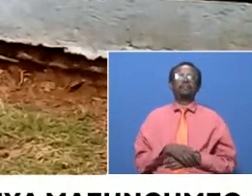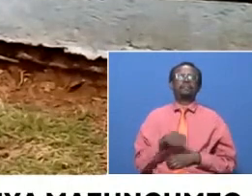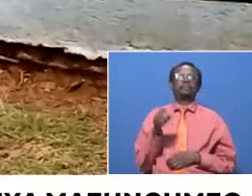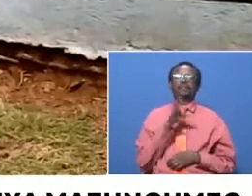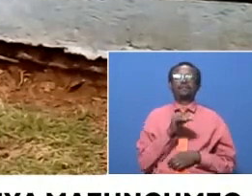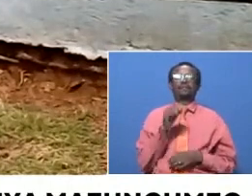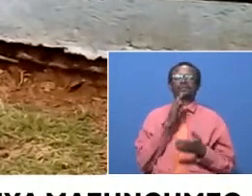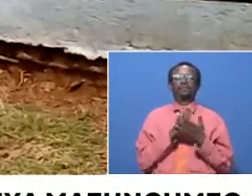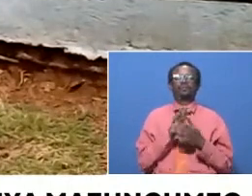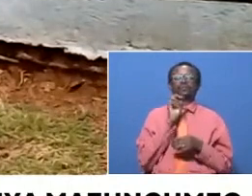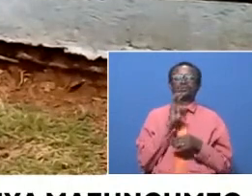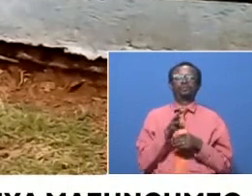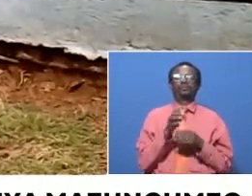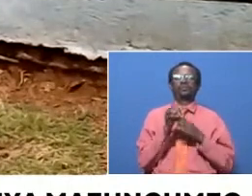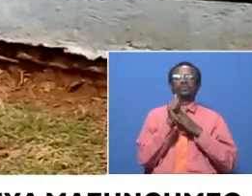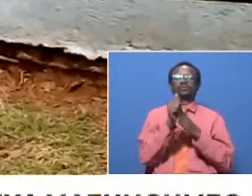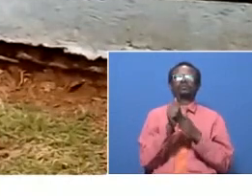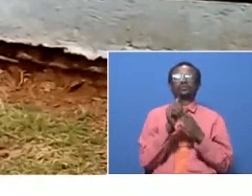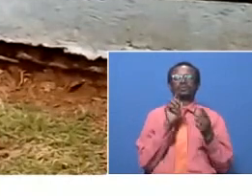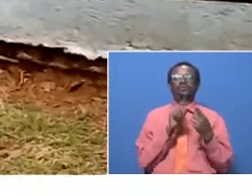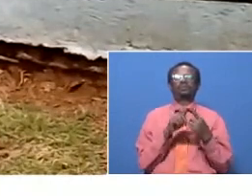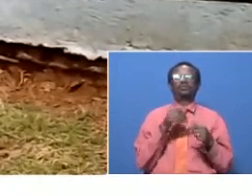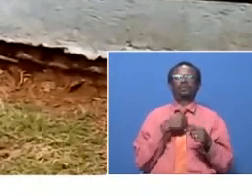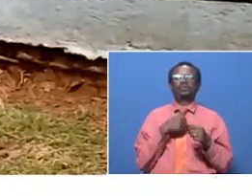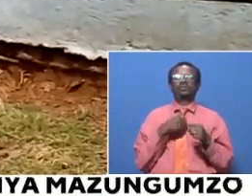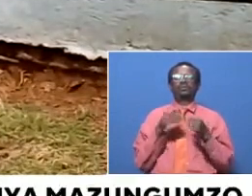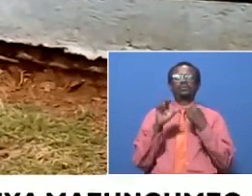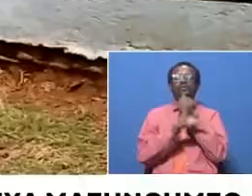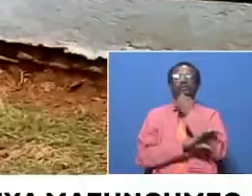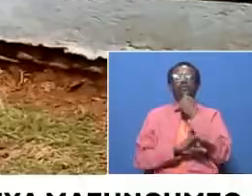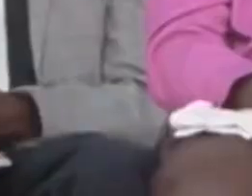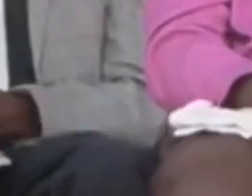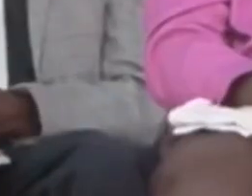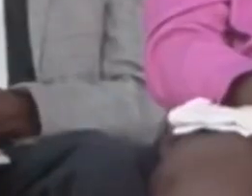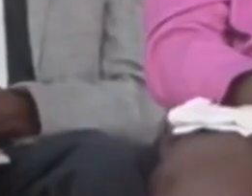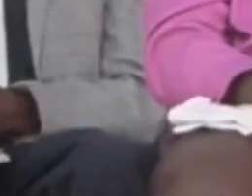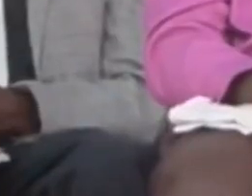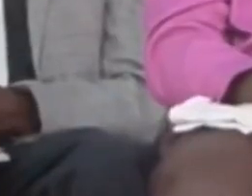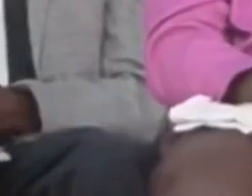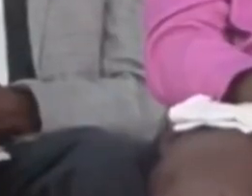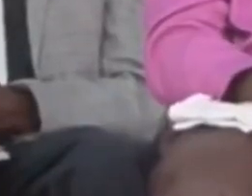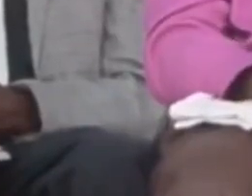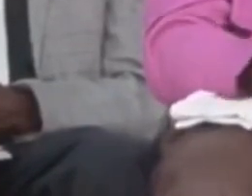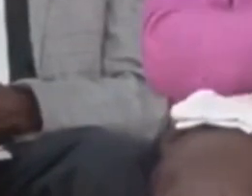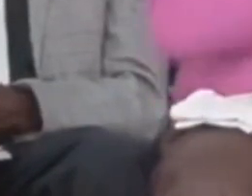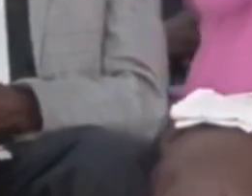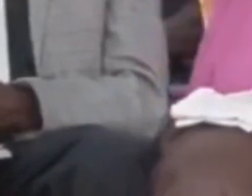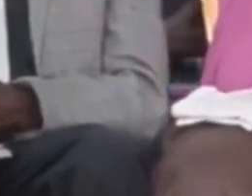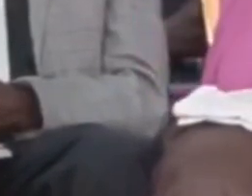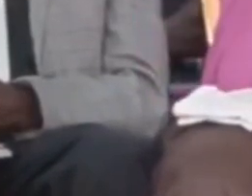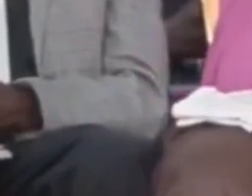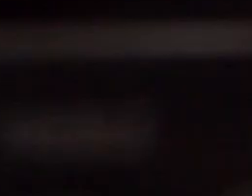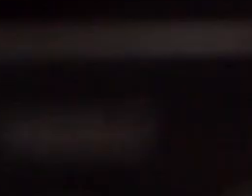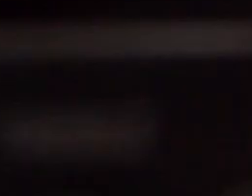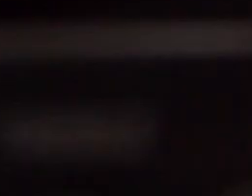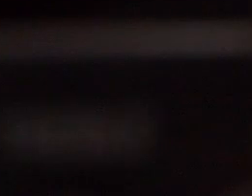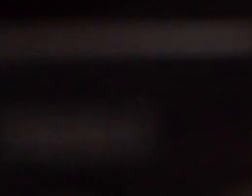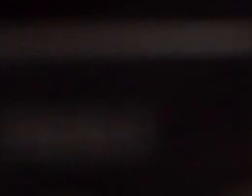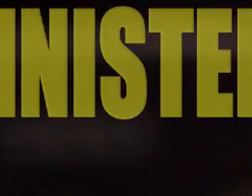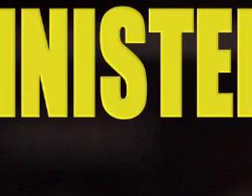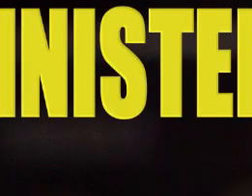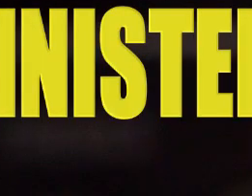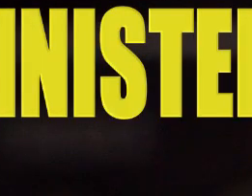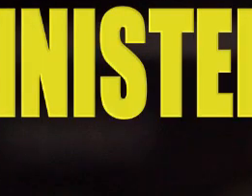kitapelekea pakubwa sana kuchangia kuhakikisha kwamba taifa letu liko pamoja. Indeed, as the man of God had said,